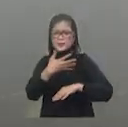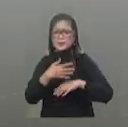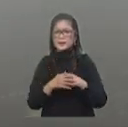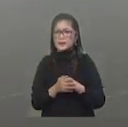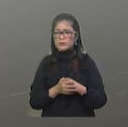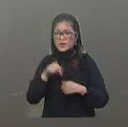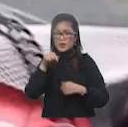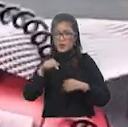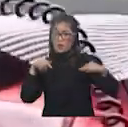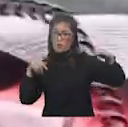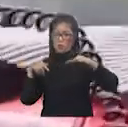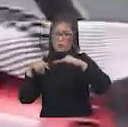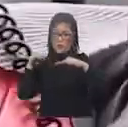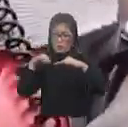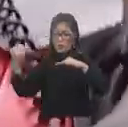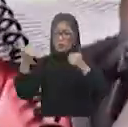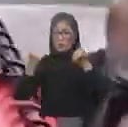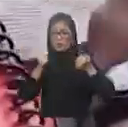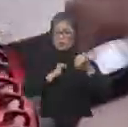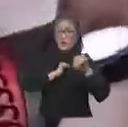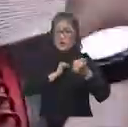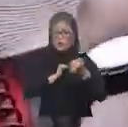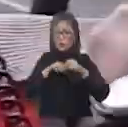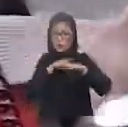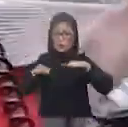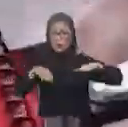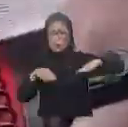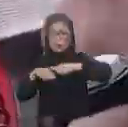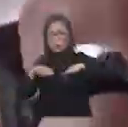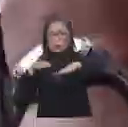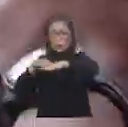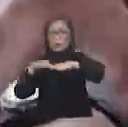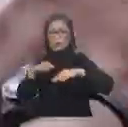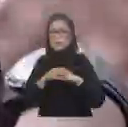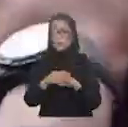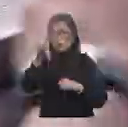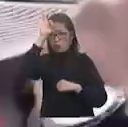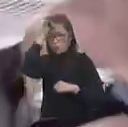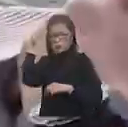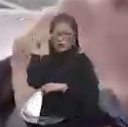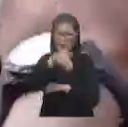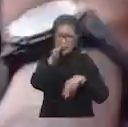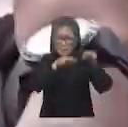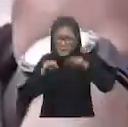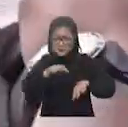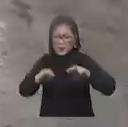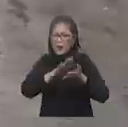ketakutan. Satuan Lalu Lintas Polres Lumajang kemudian melakukan penyisiran di sepanjang jalan dan mengamankan sopir dump